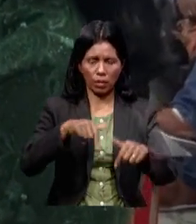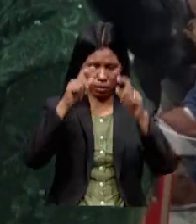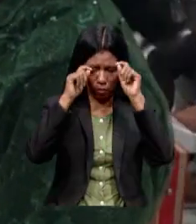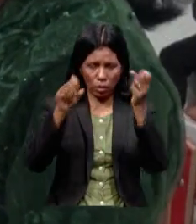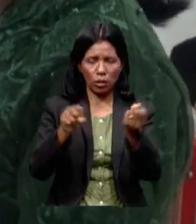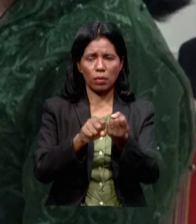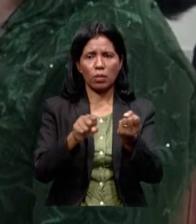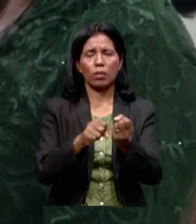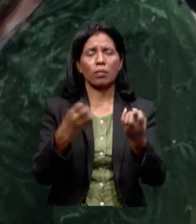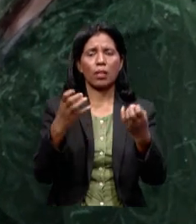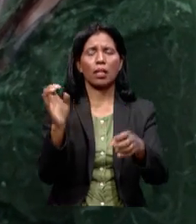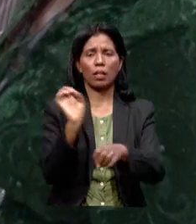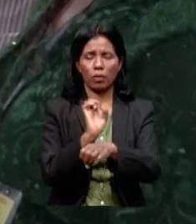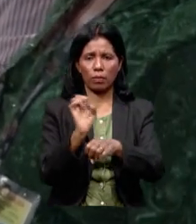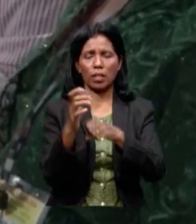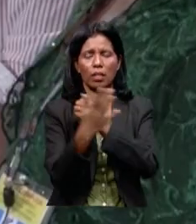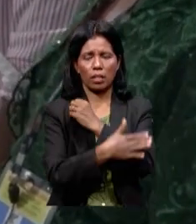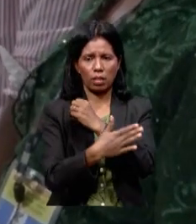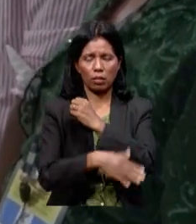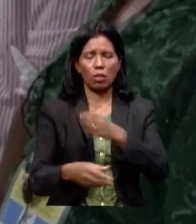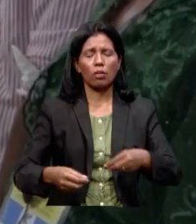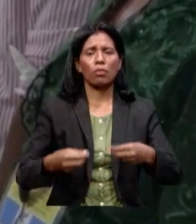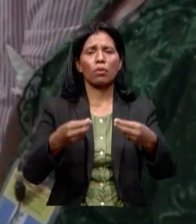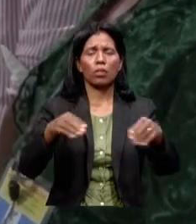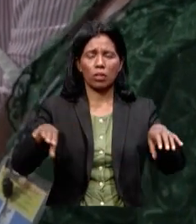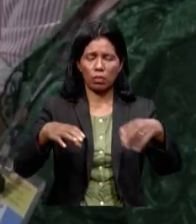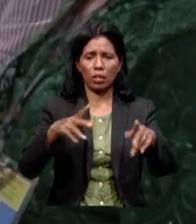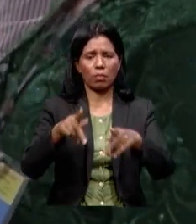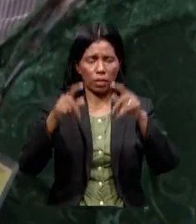contribuição barak ba ekonomia railaran. Novo serviço ba Timor-Wan